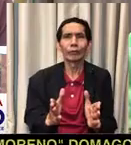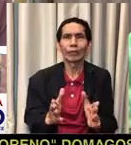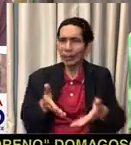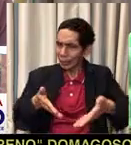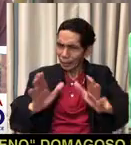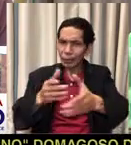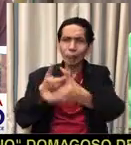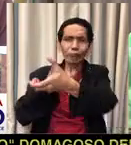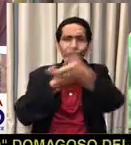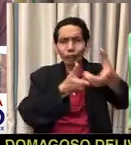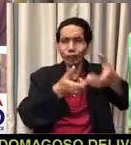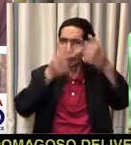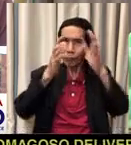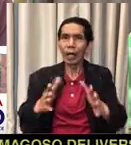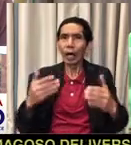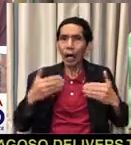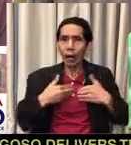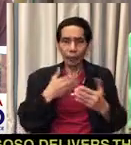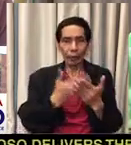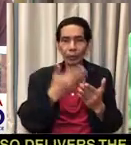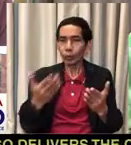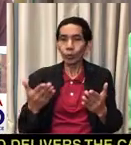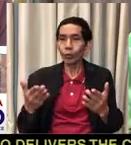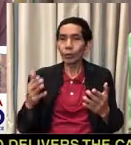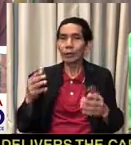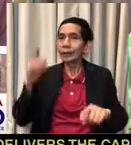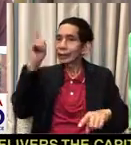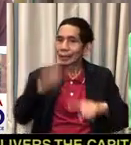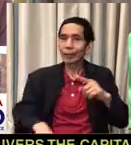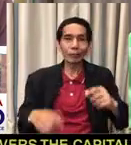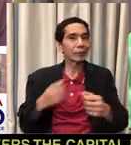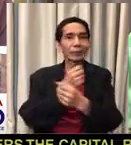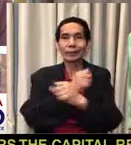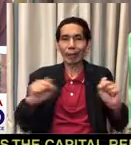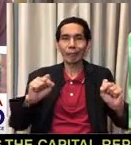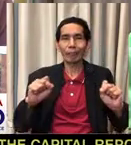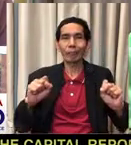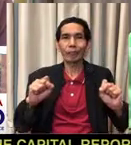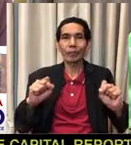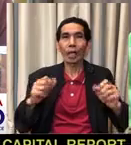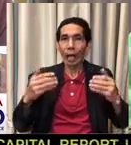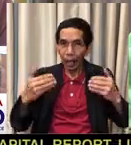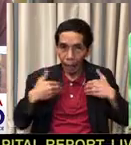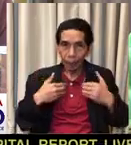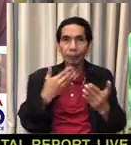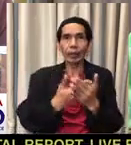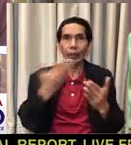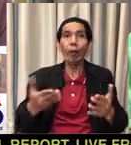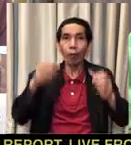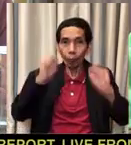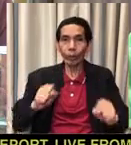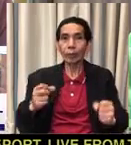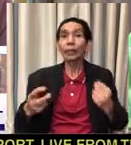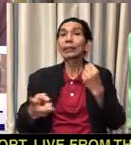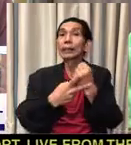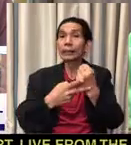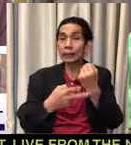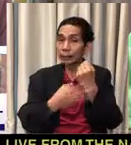Hayaan natin sila. May mga bagay kasing hindi na maliligtas at may mga bagay na pwede pang